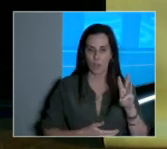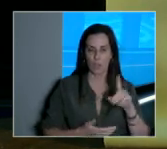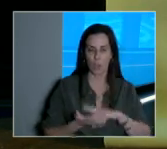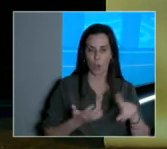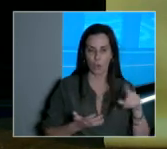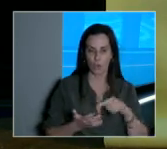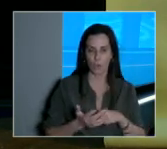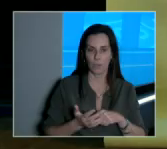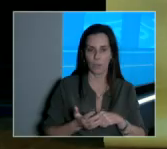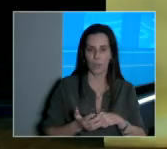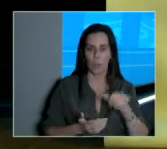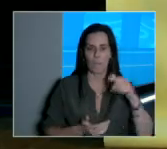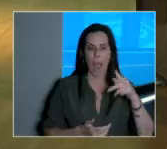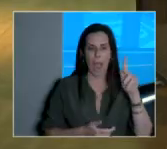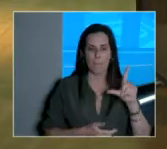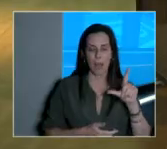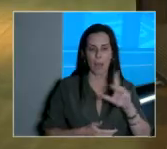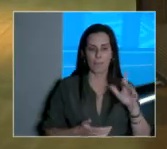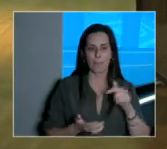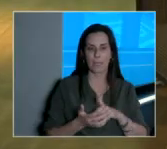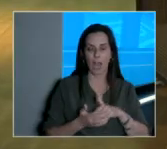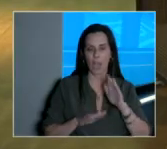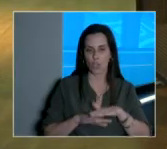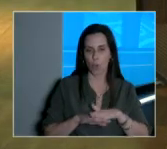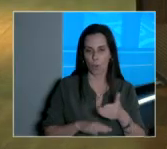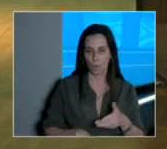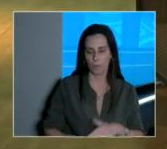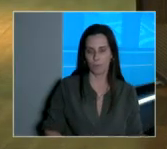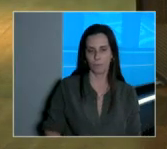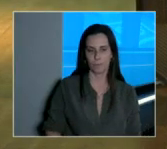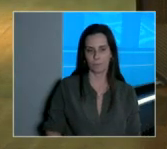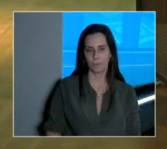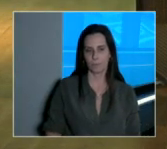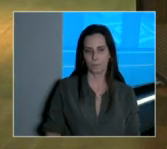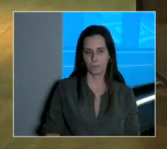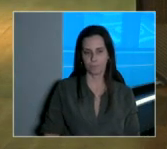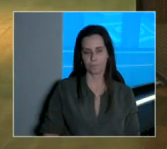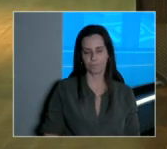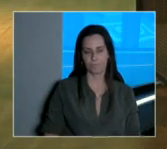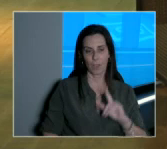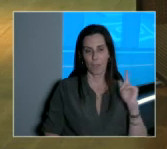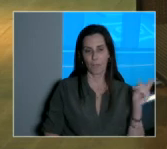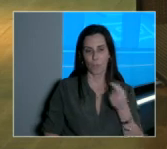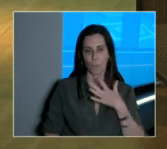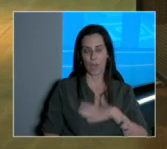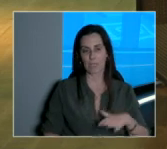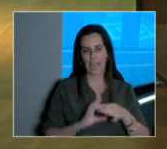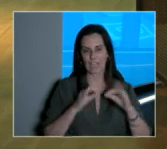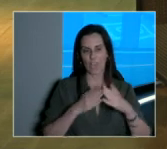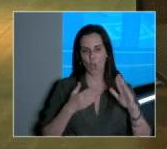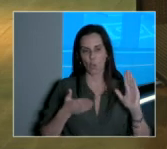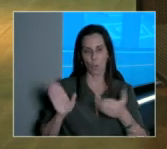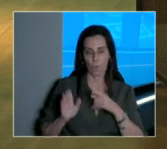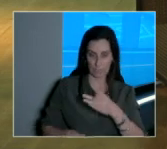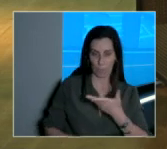לחודש מדודי אפל רק בגלל הכישורים שלו. זה מקובל עליך או לא? שוחד. אבל זה מקובל עליך. כל העם רצה התנתקות. זה